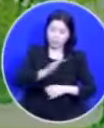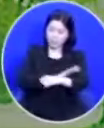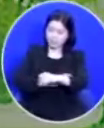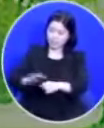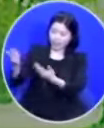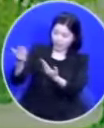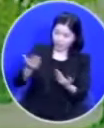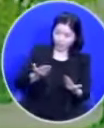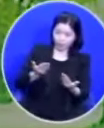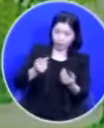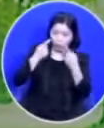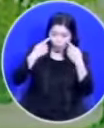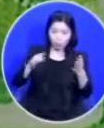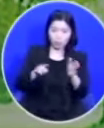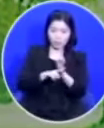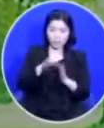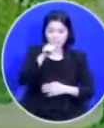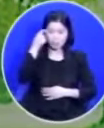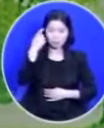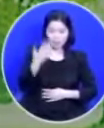확신 하십니까